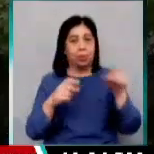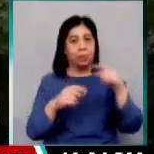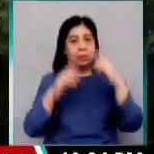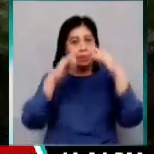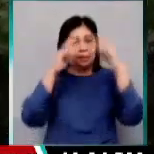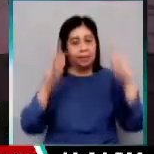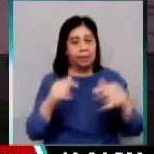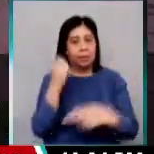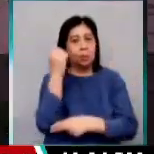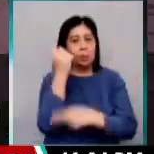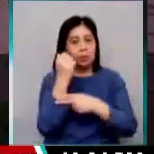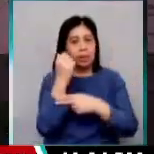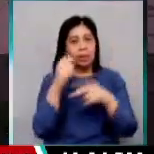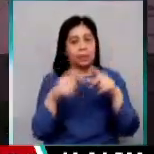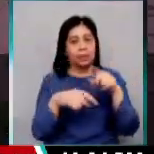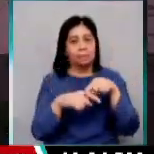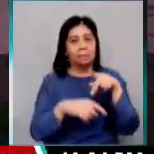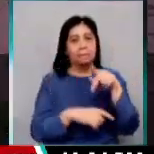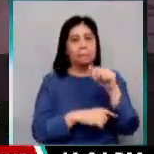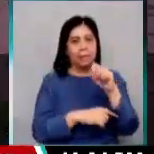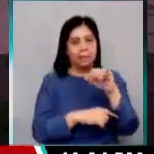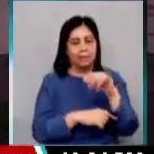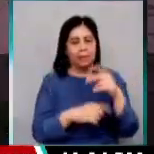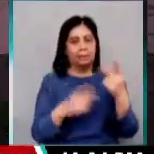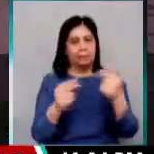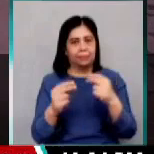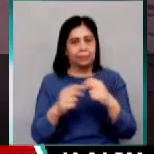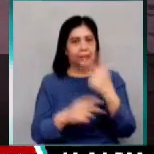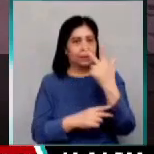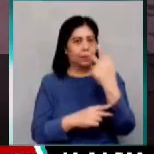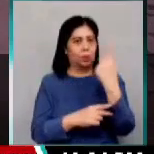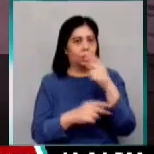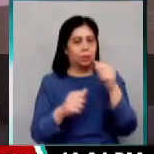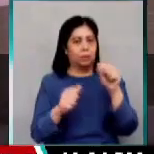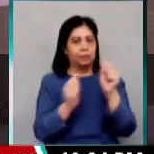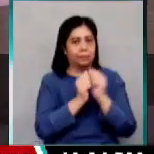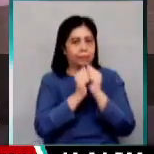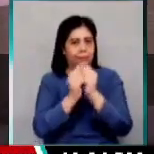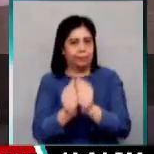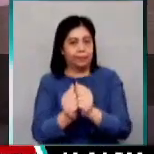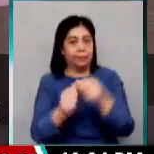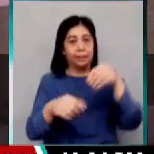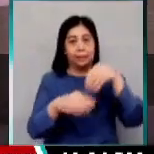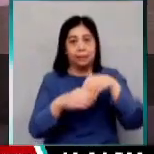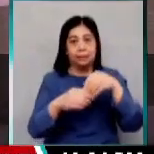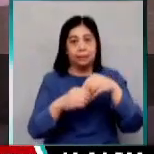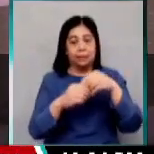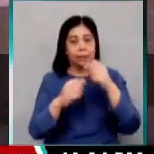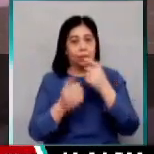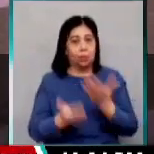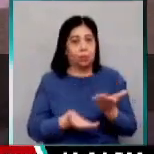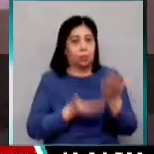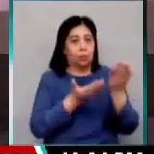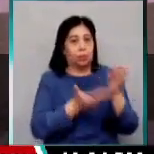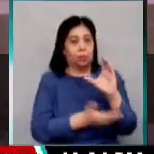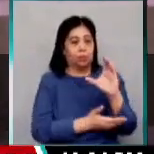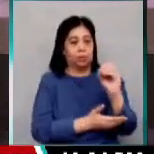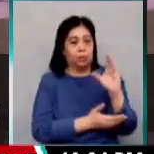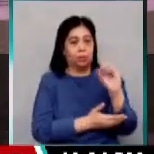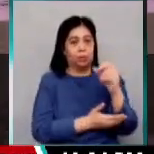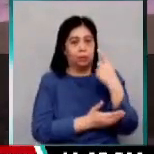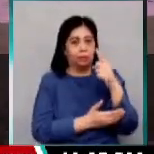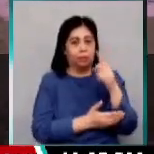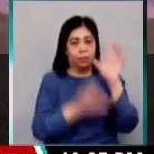sa Pasay City, ito gaganapin. Tatlo lang ang pwedeng isama sa loob ng maghahain ng kandidatura para sa pagka-presidente